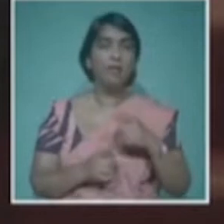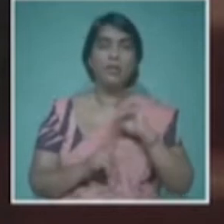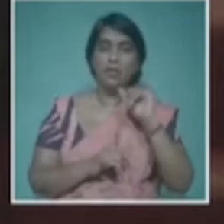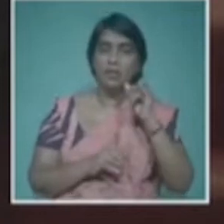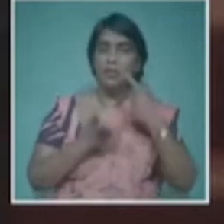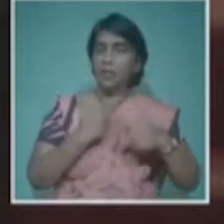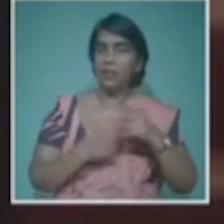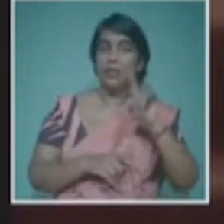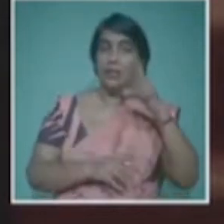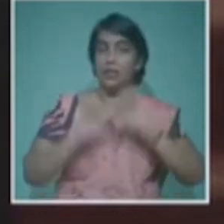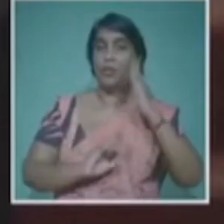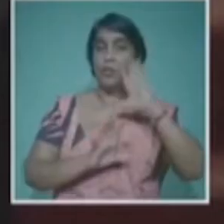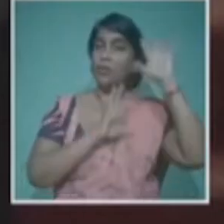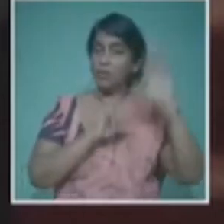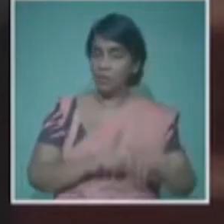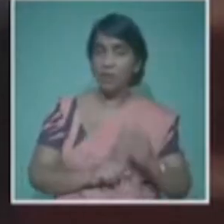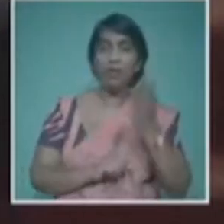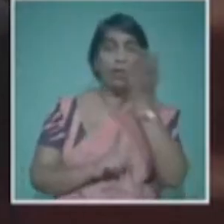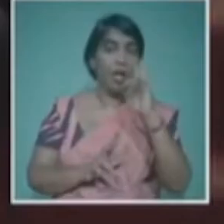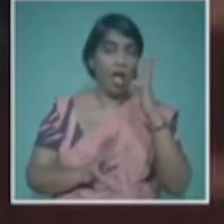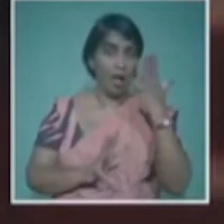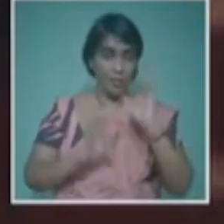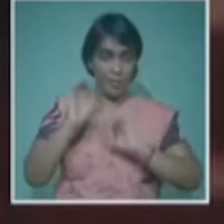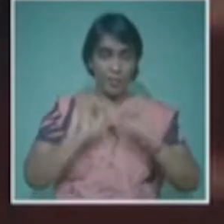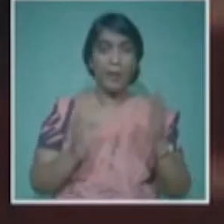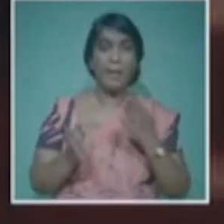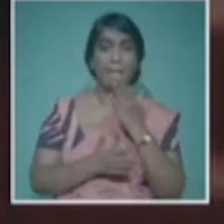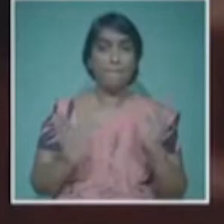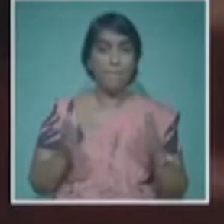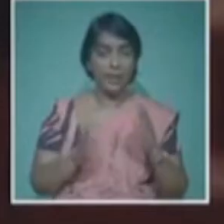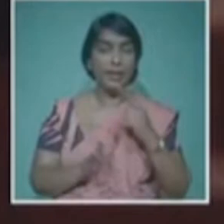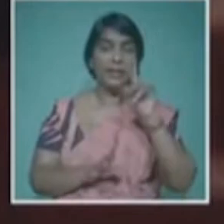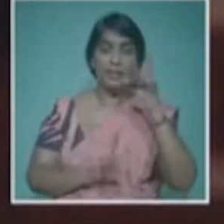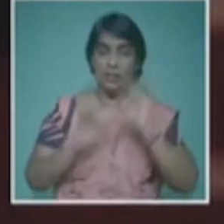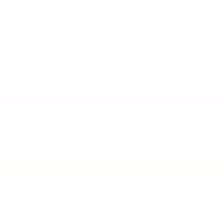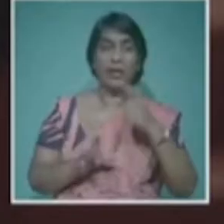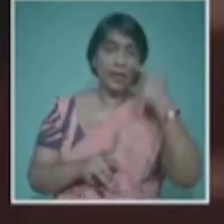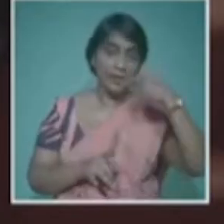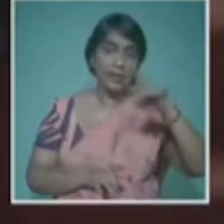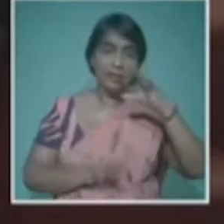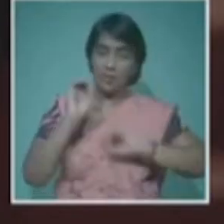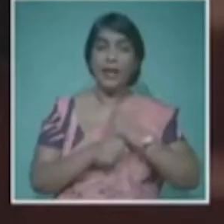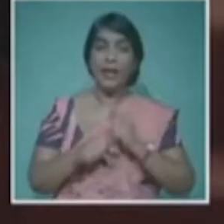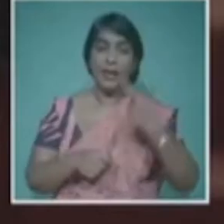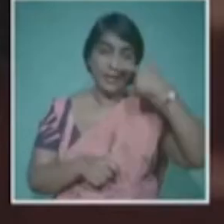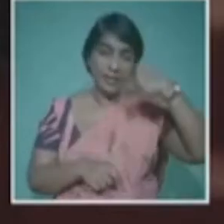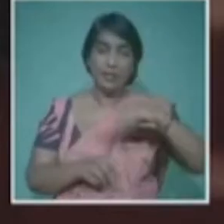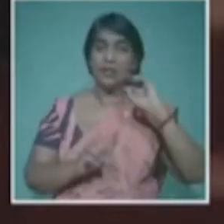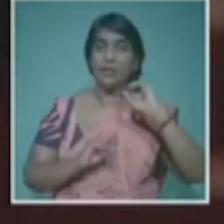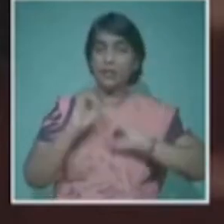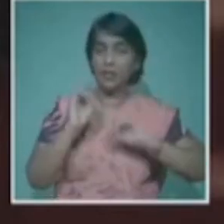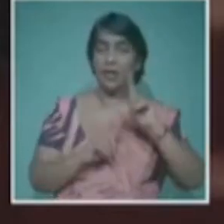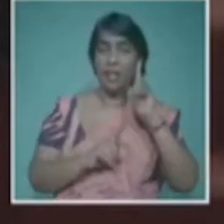දේවල් 100%ක් අපි රටින් ගේන්න ඕනේ. සීනි වලින් 90%ක්, පිටිවල පිටි 100%ක්, ඉන්ධන 100%ක්, ගෑස් 100%ක්, ඖෂධ